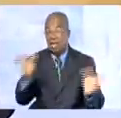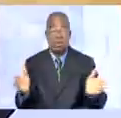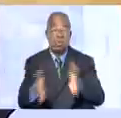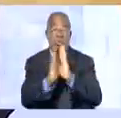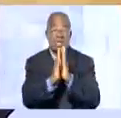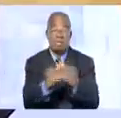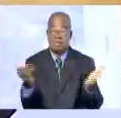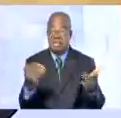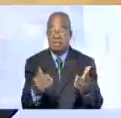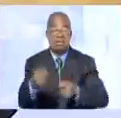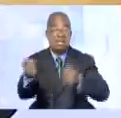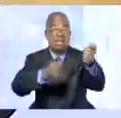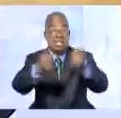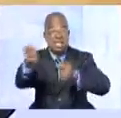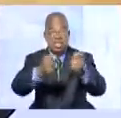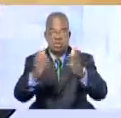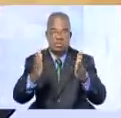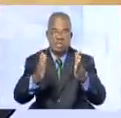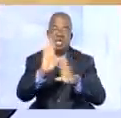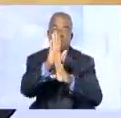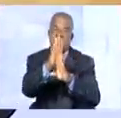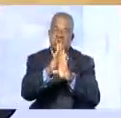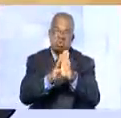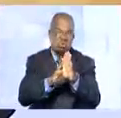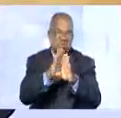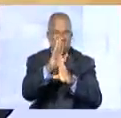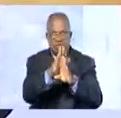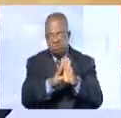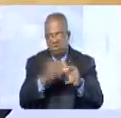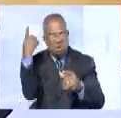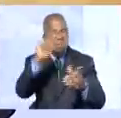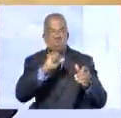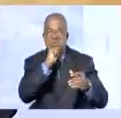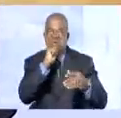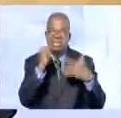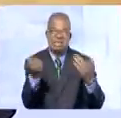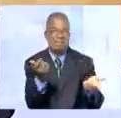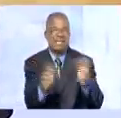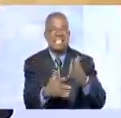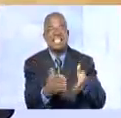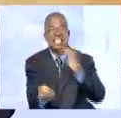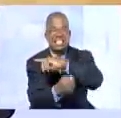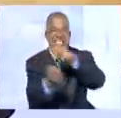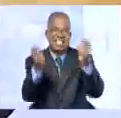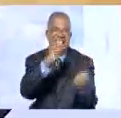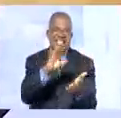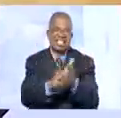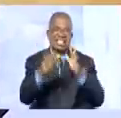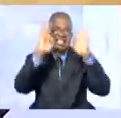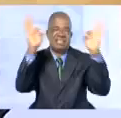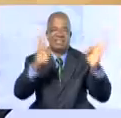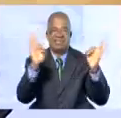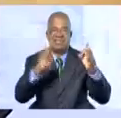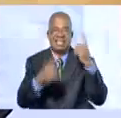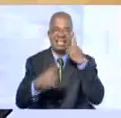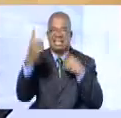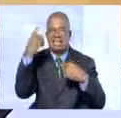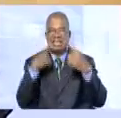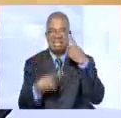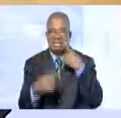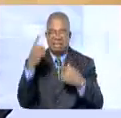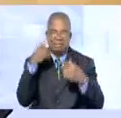circulation, le ministère des Transports a décidé de mener une campagne de sensibilisation. Pendant la période de la fête, elle a été lancée, cette campagne, par